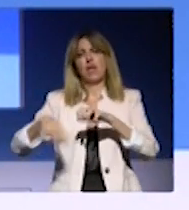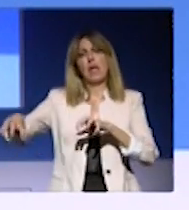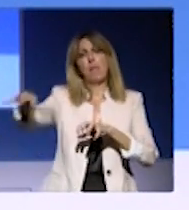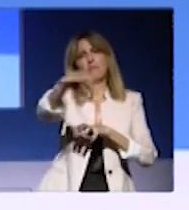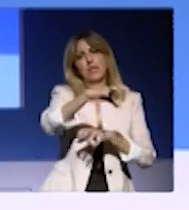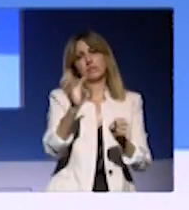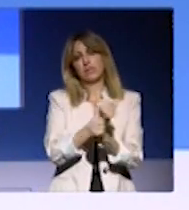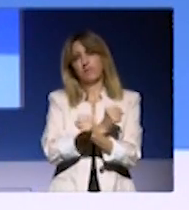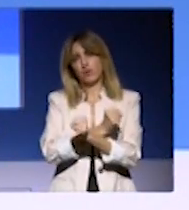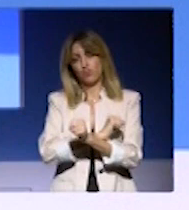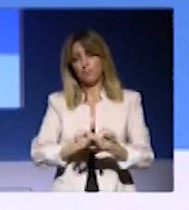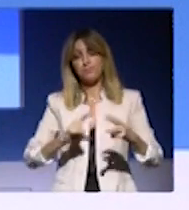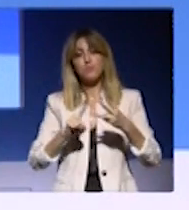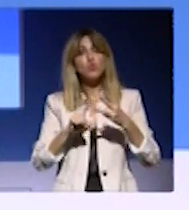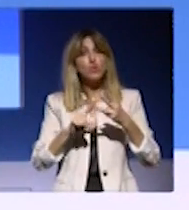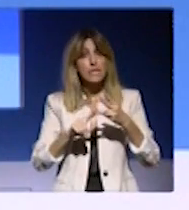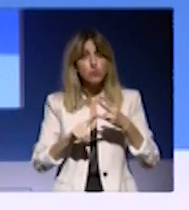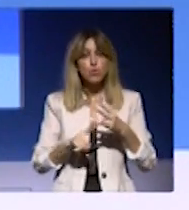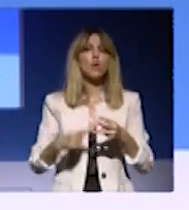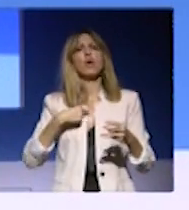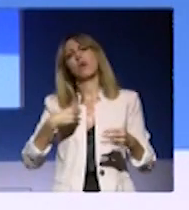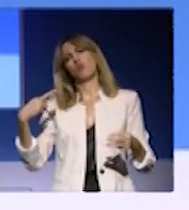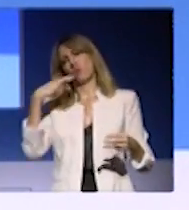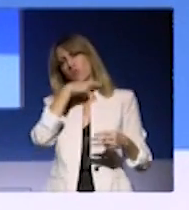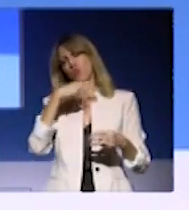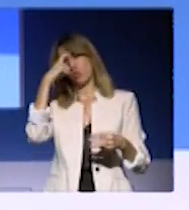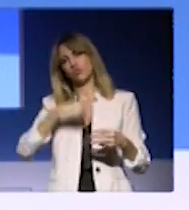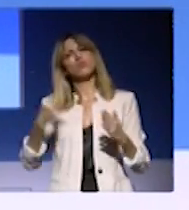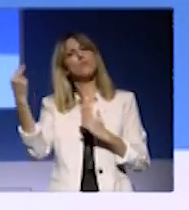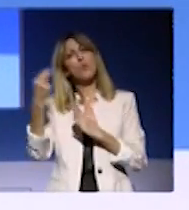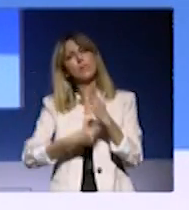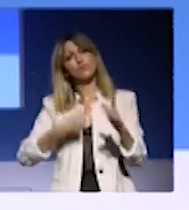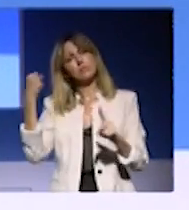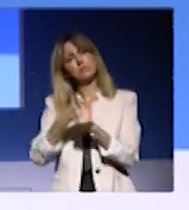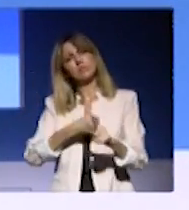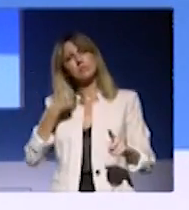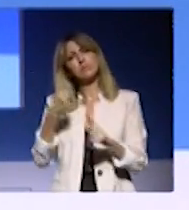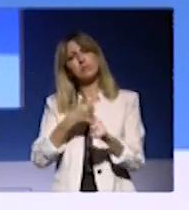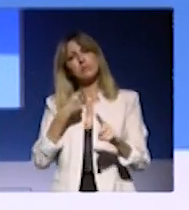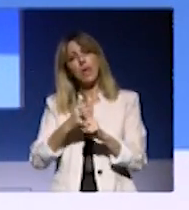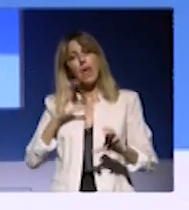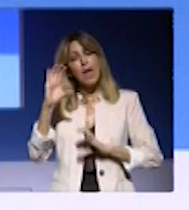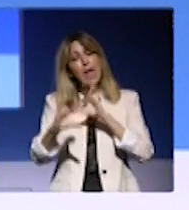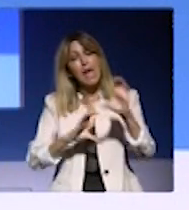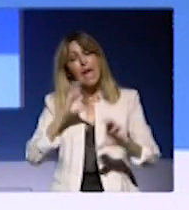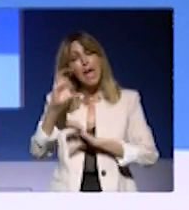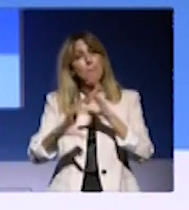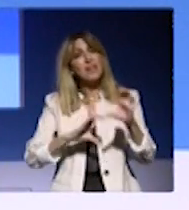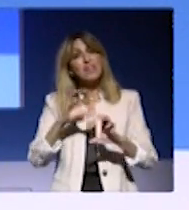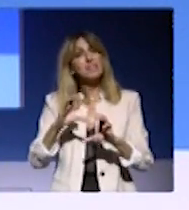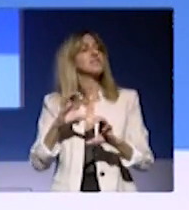της χώρας, για το πόσο σημαντικές είναι οι ιδιωτικές επενδύσεις για να δημιουργήσουν νέες δουλειές και νέες